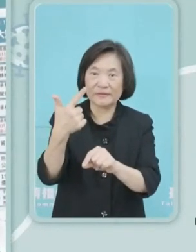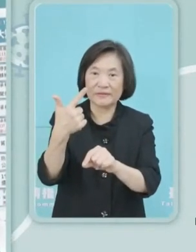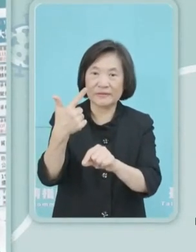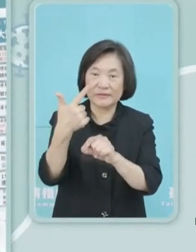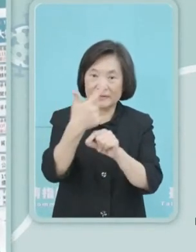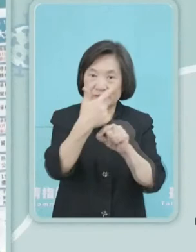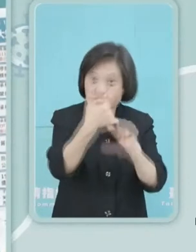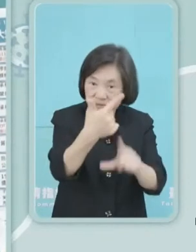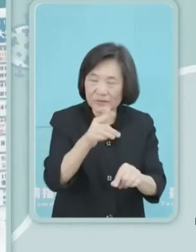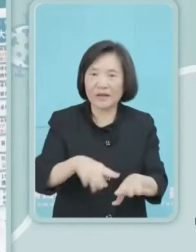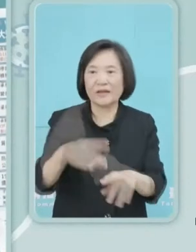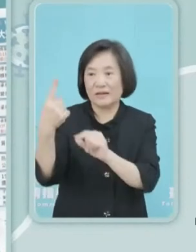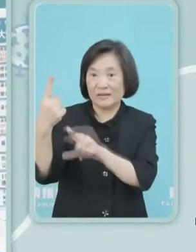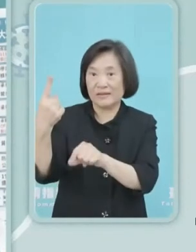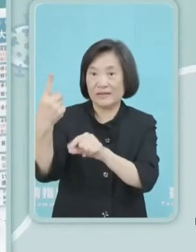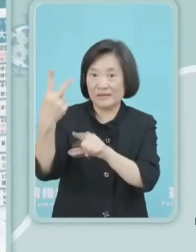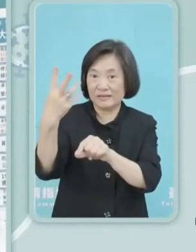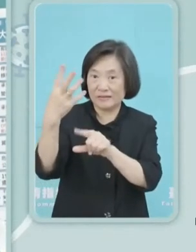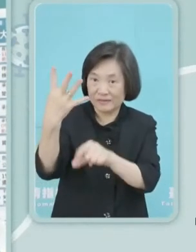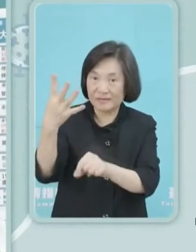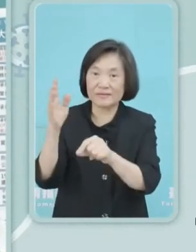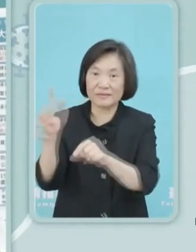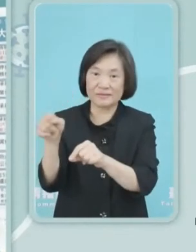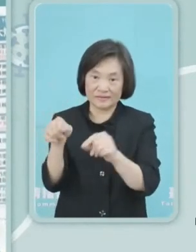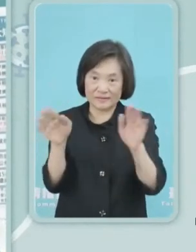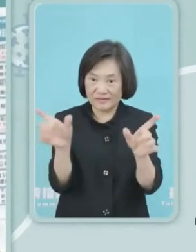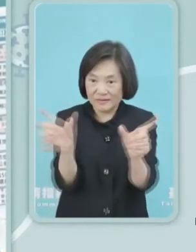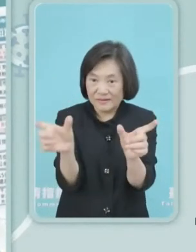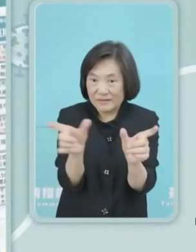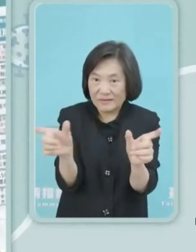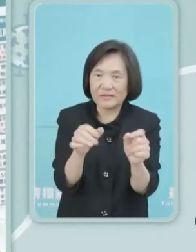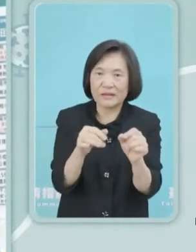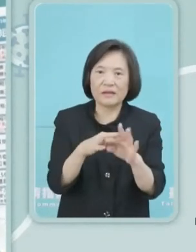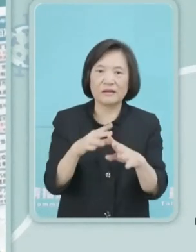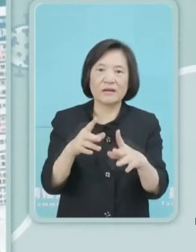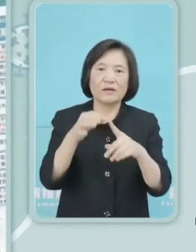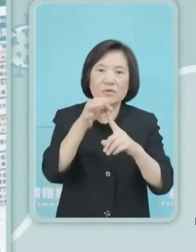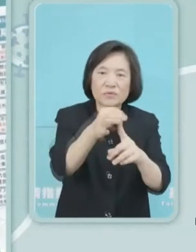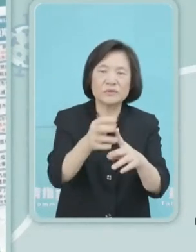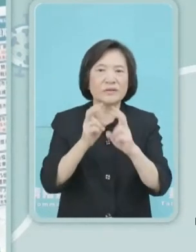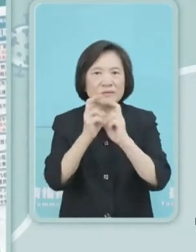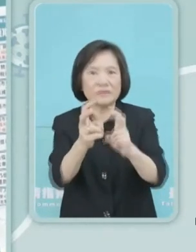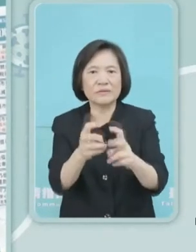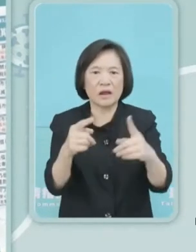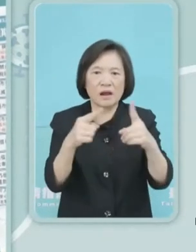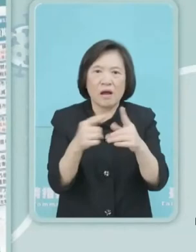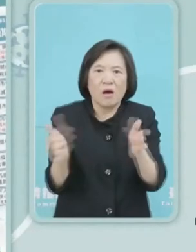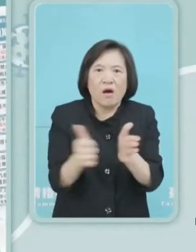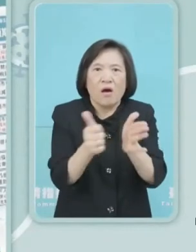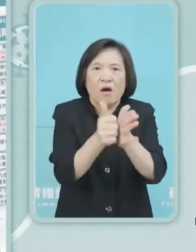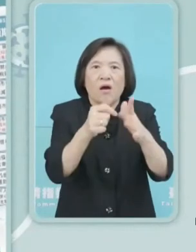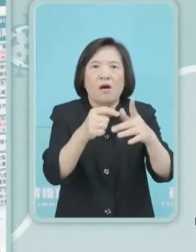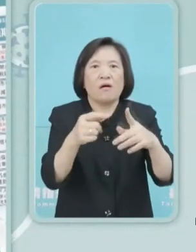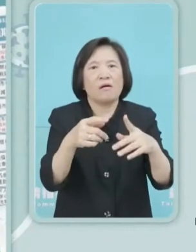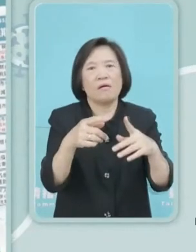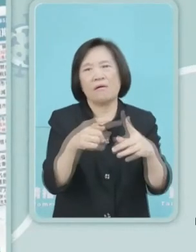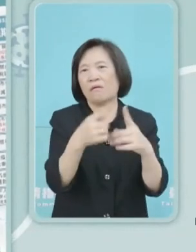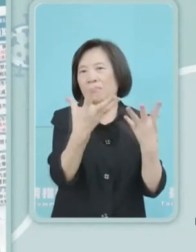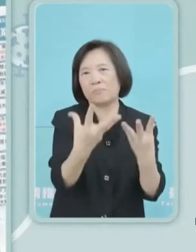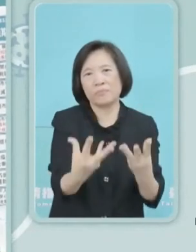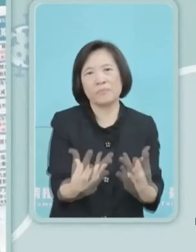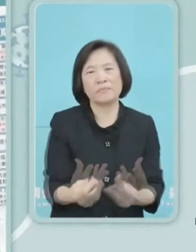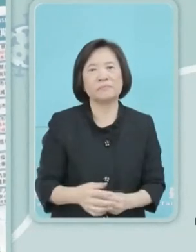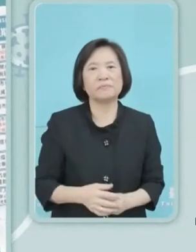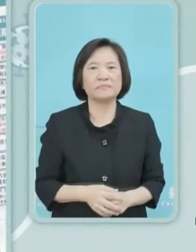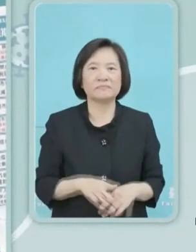一到四月，整个在捷运或者是在公车的人流的部分、运量的部分，是有大幅的衰退。那衰退